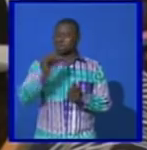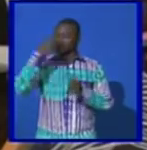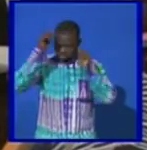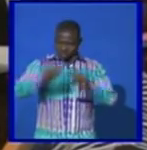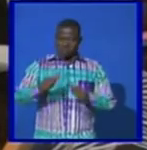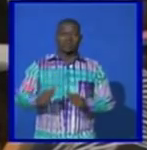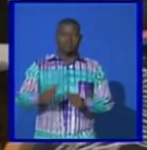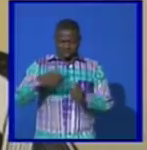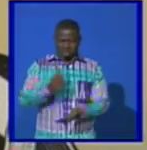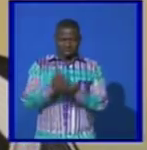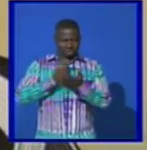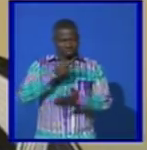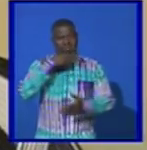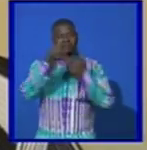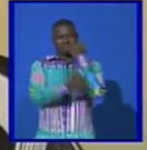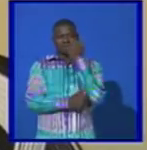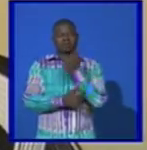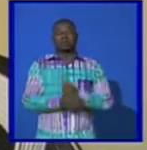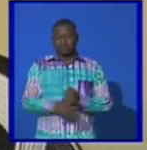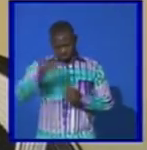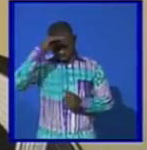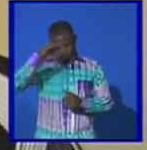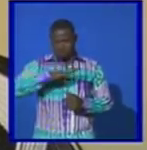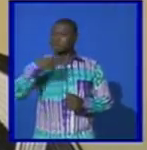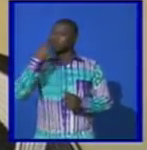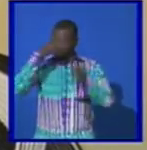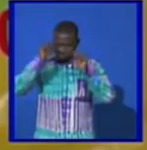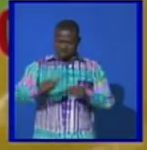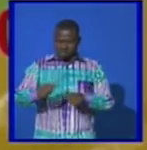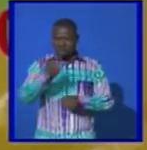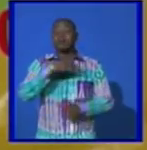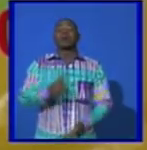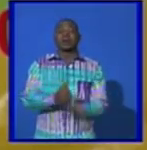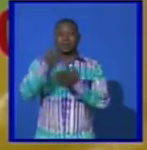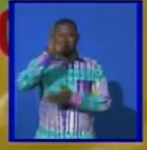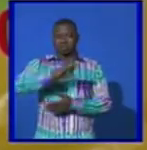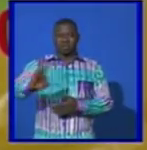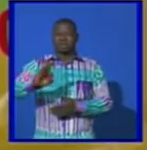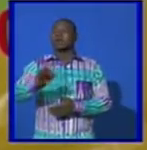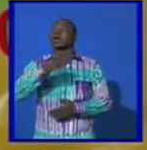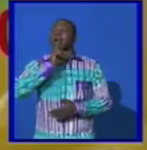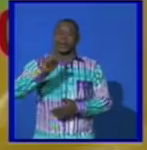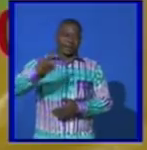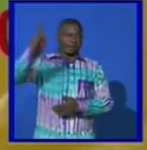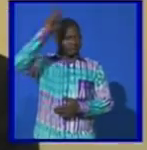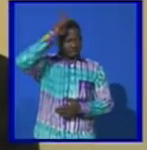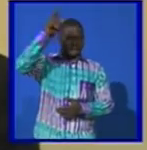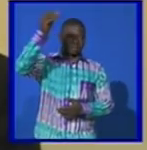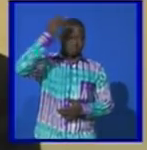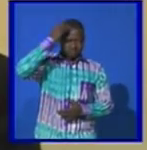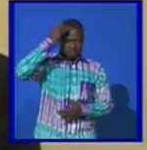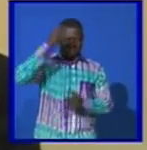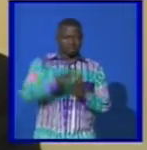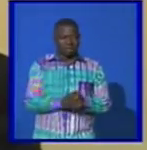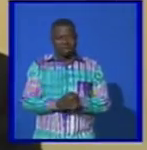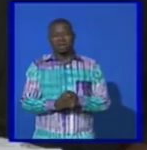2020. Et l'homme capable, selon eux, de remettre le Burkina sur les rails n'est autre que Kadré Désiré Ouédraogo, celui-là